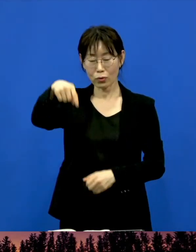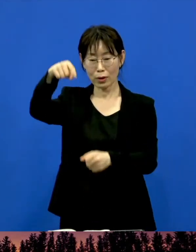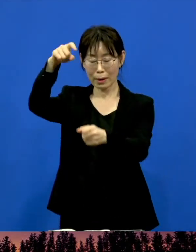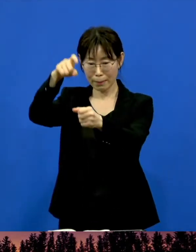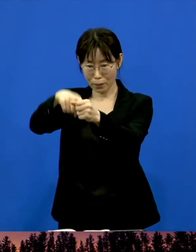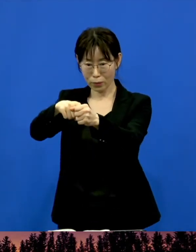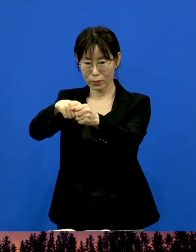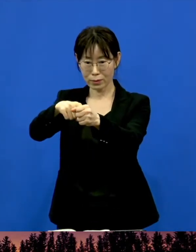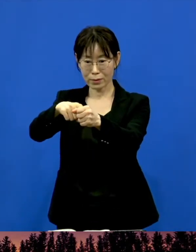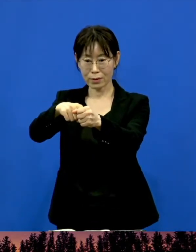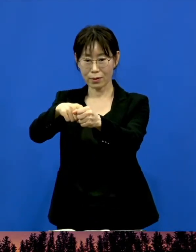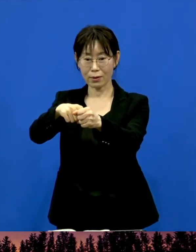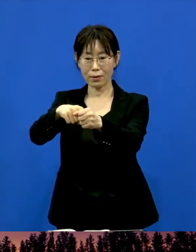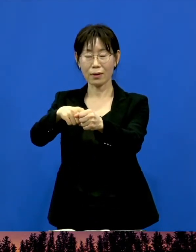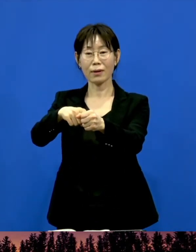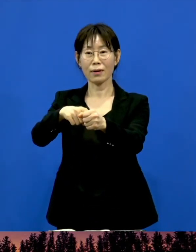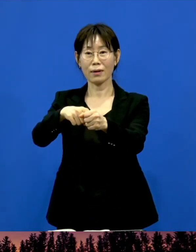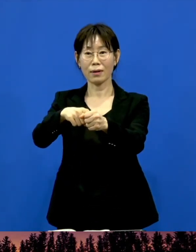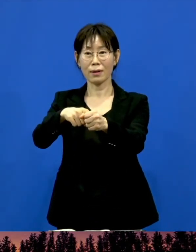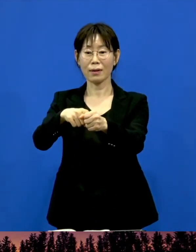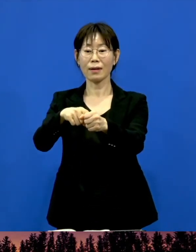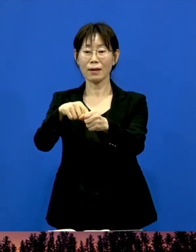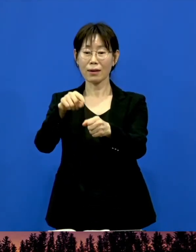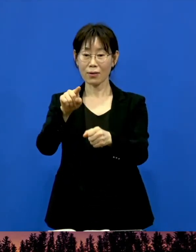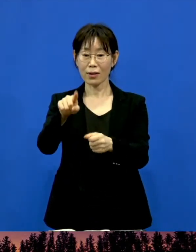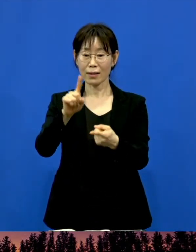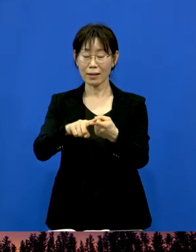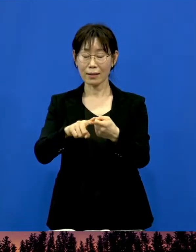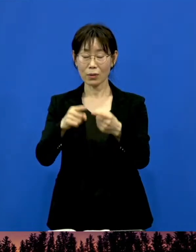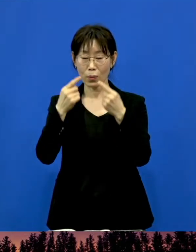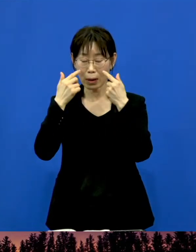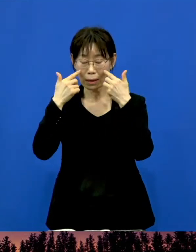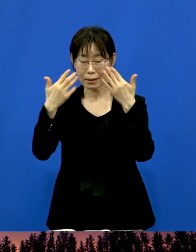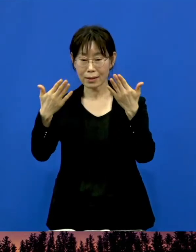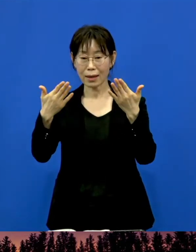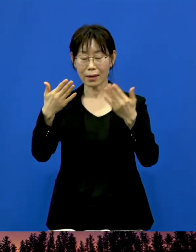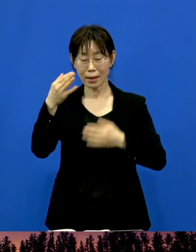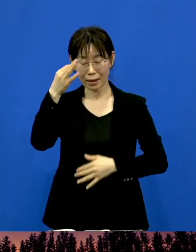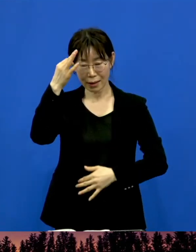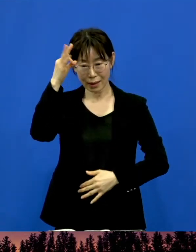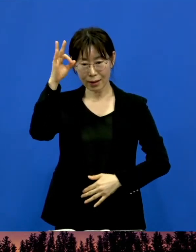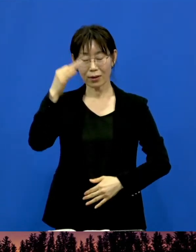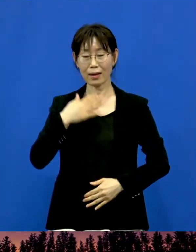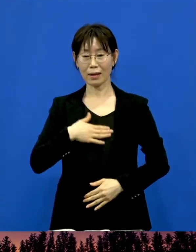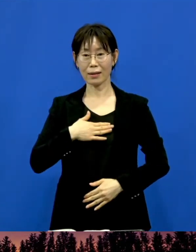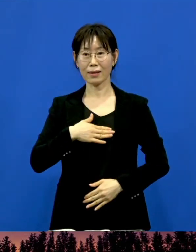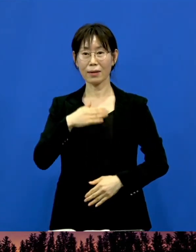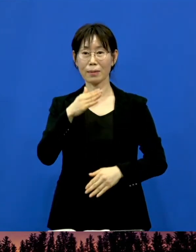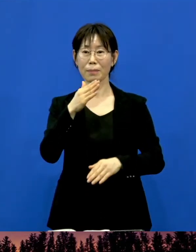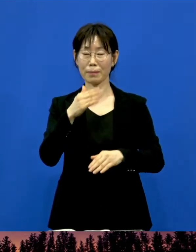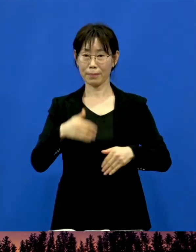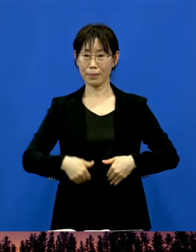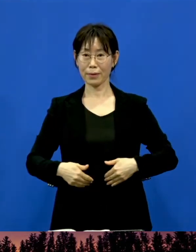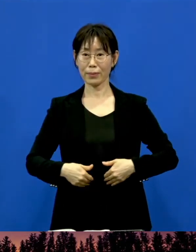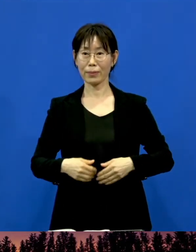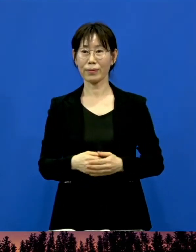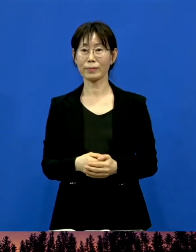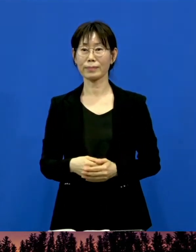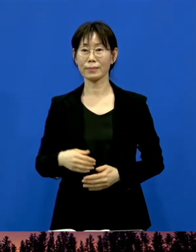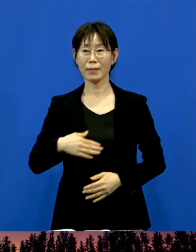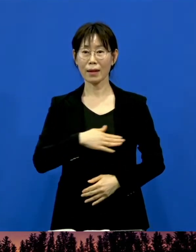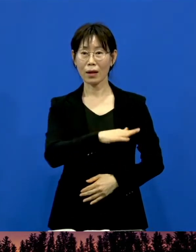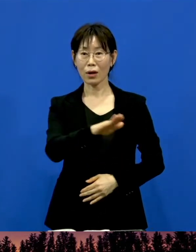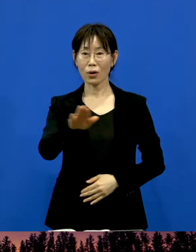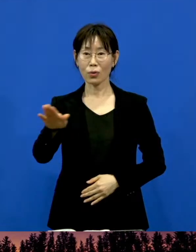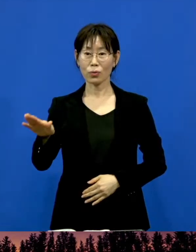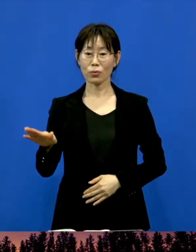그 욕구가 반드시 하나님은 인간에게 욕망을 주신 거예요. 근데 그 욕망의 방향이 어디로 가야 되는데, 우리의